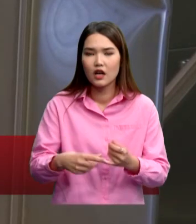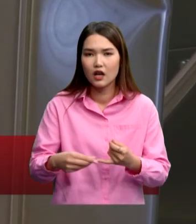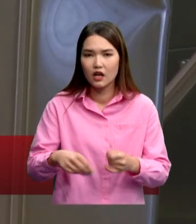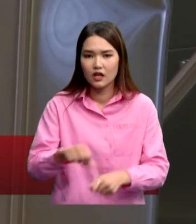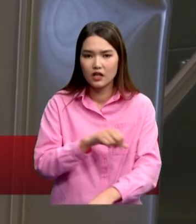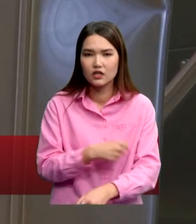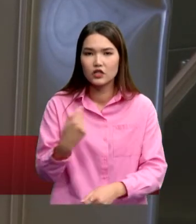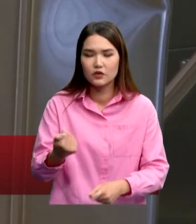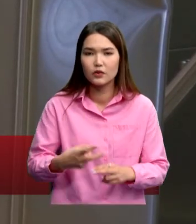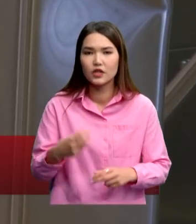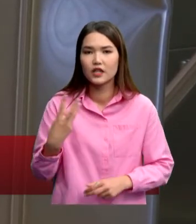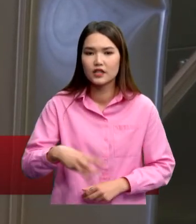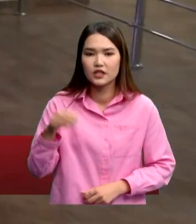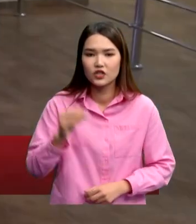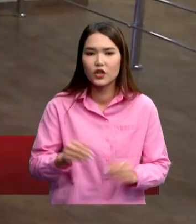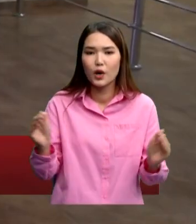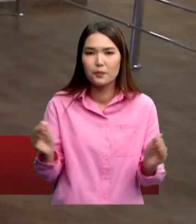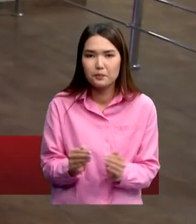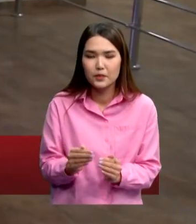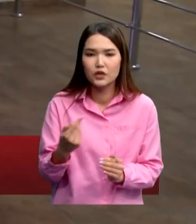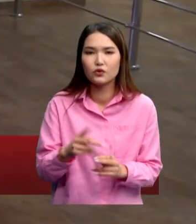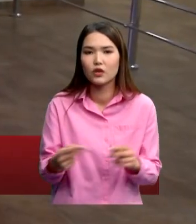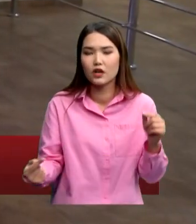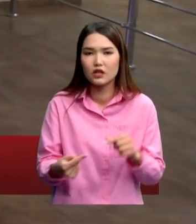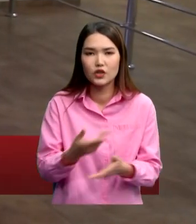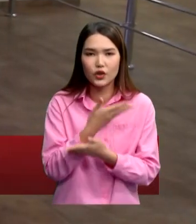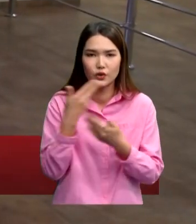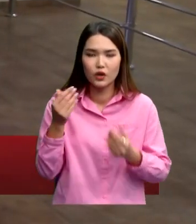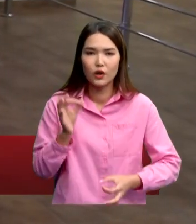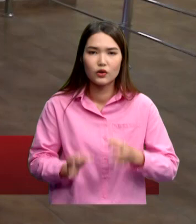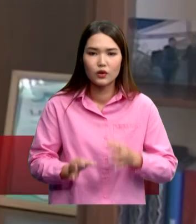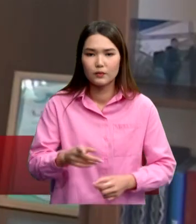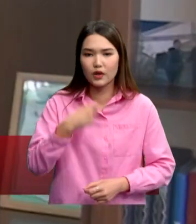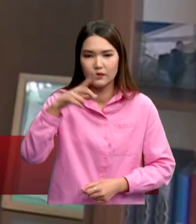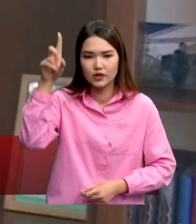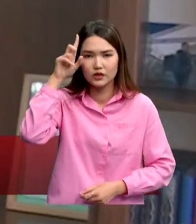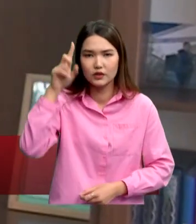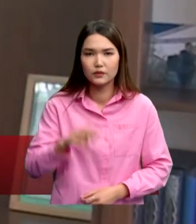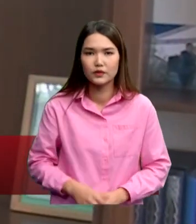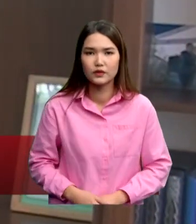земли у него на 30 тысяч меньше что не соответствует норме твердят чиновники